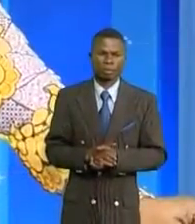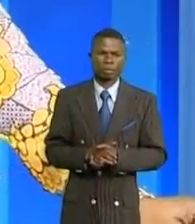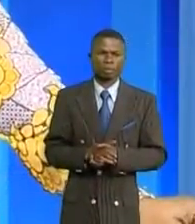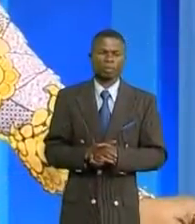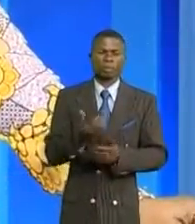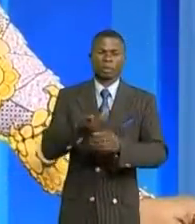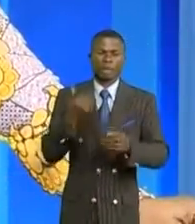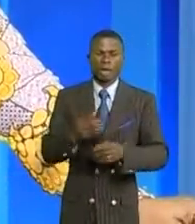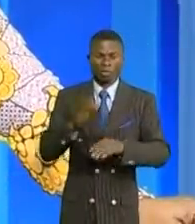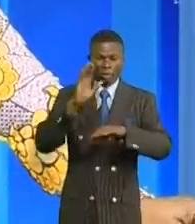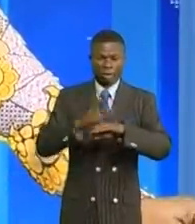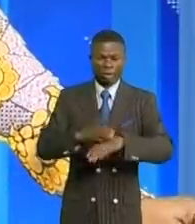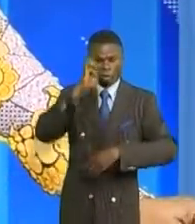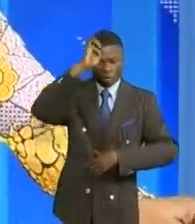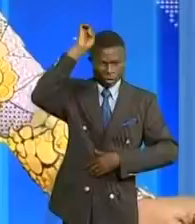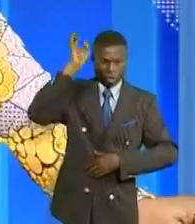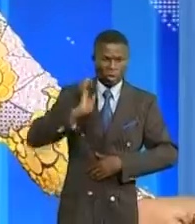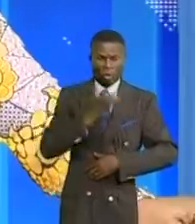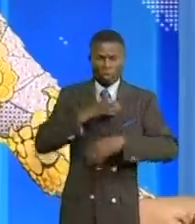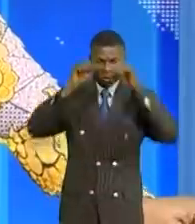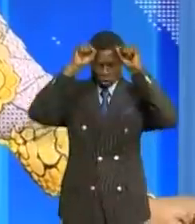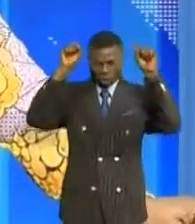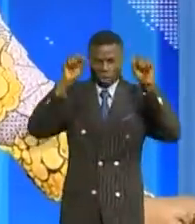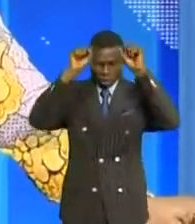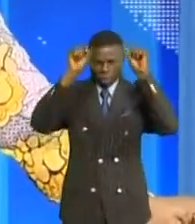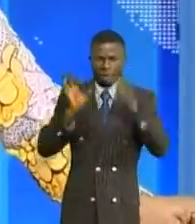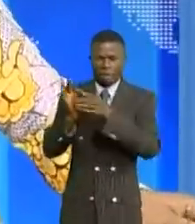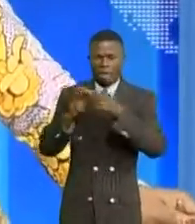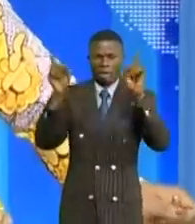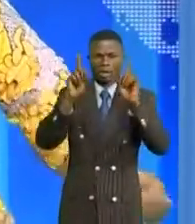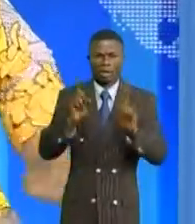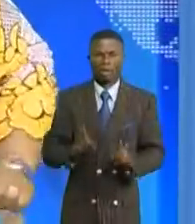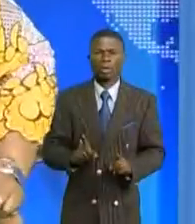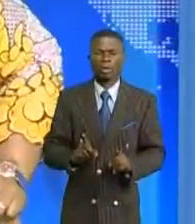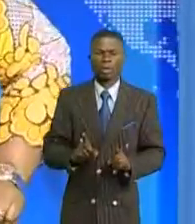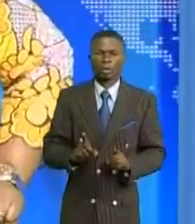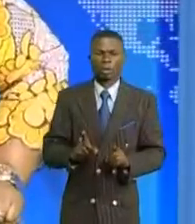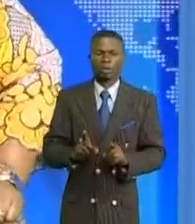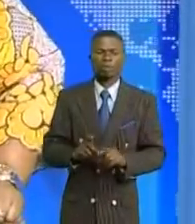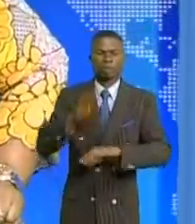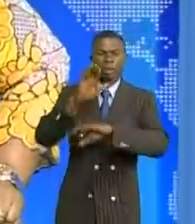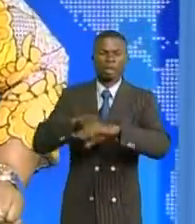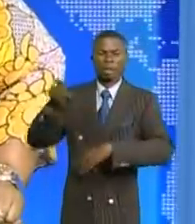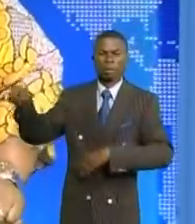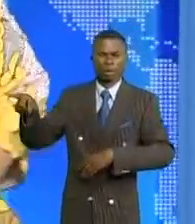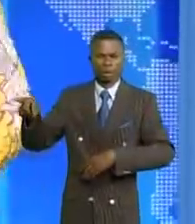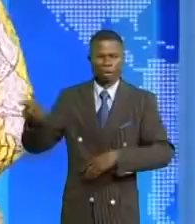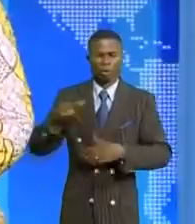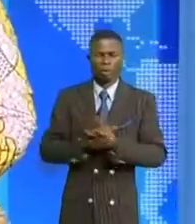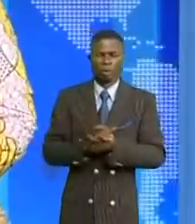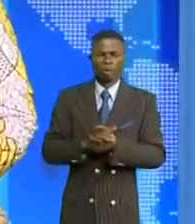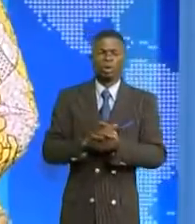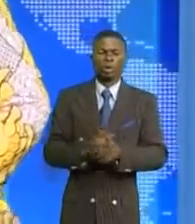se rendre en ethiopie le président de rdc et président en exercice de l'union africaine a été l'invité à lui a été invité à l'inauguration